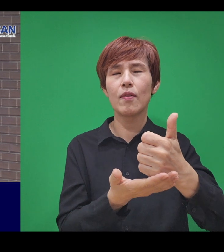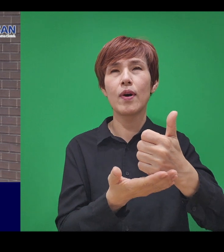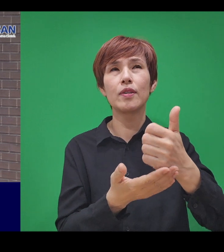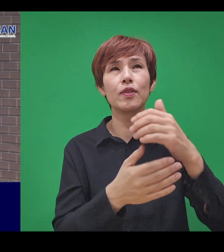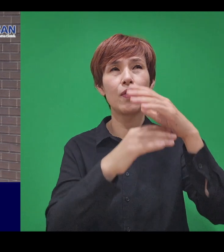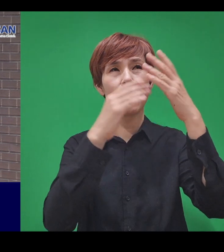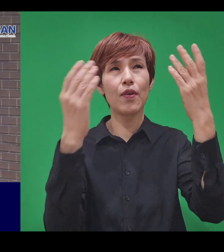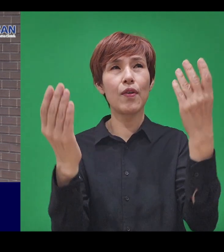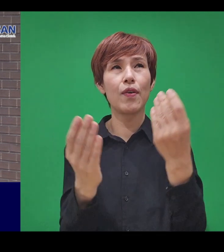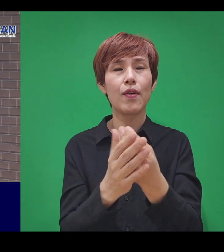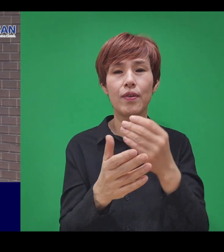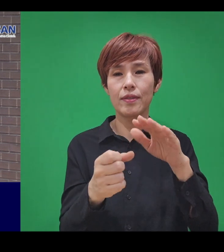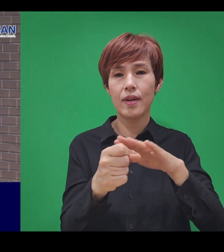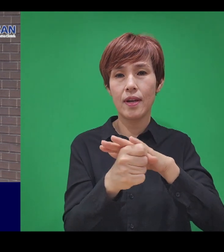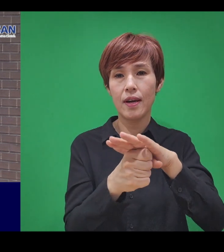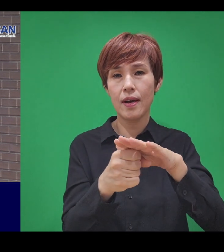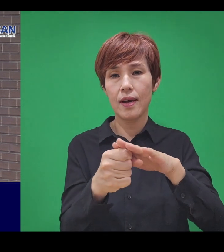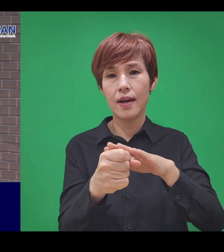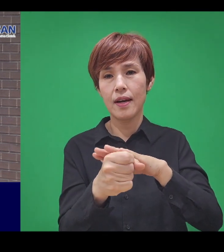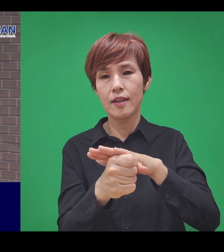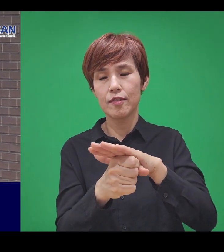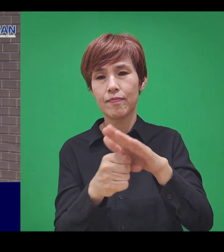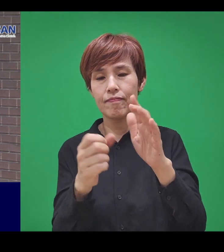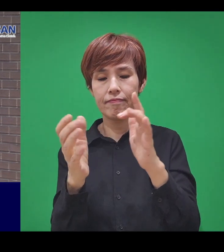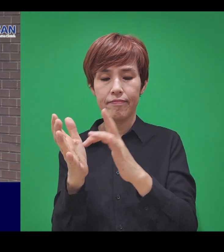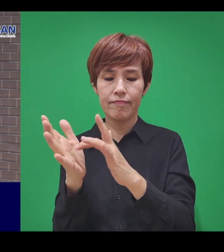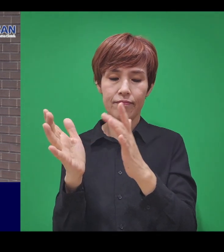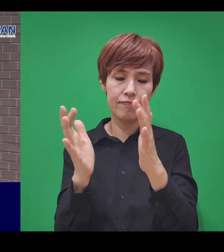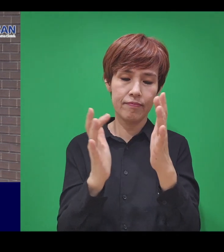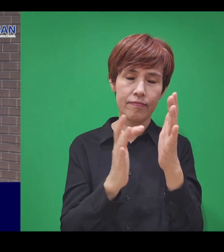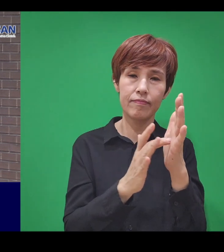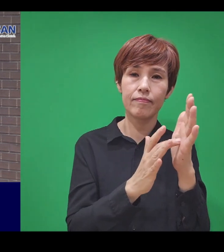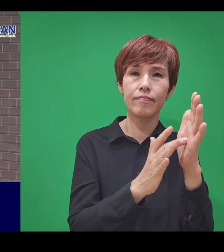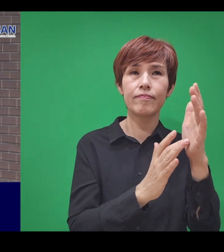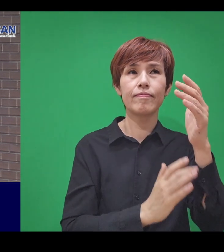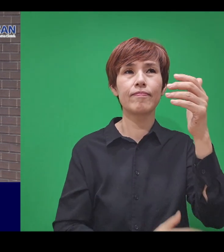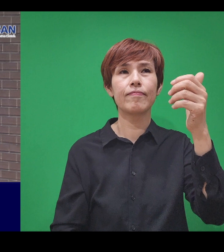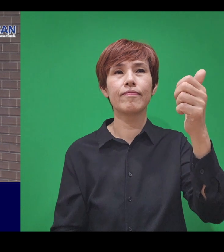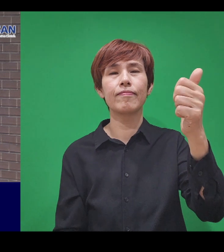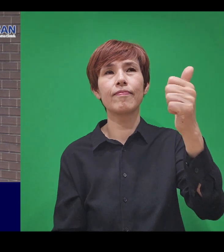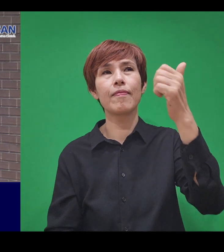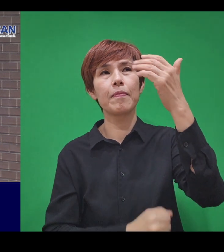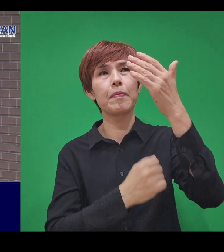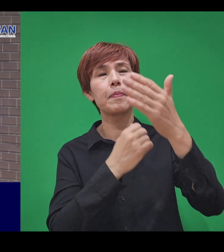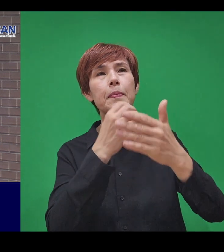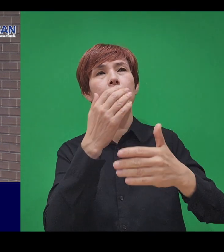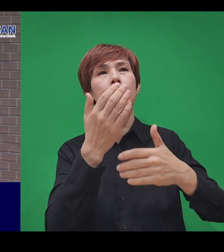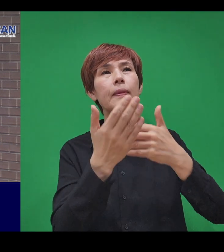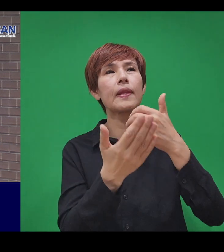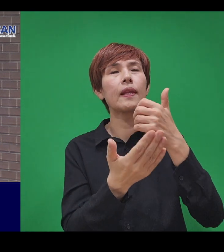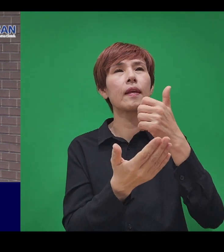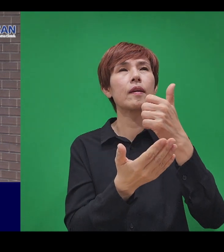하나님의 완전한 사랑, 예수